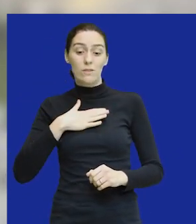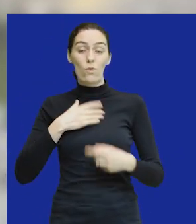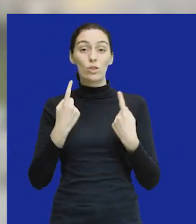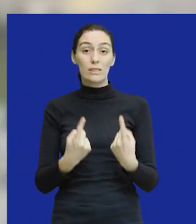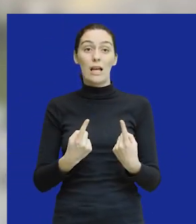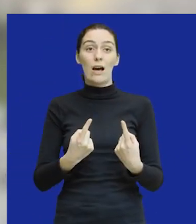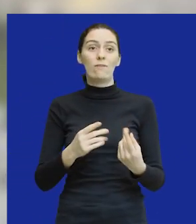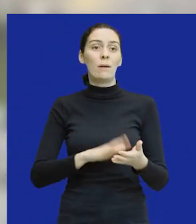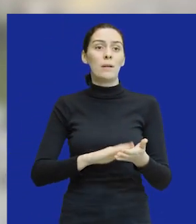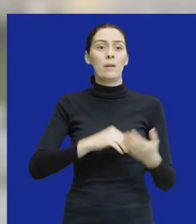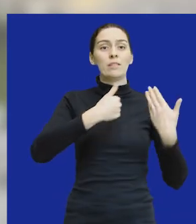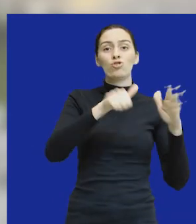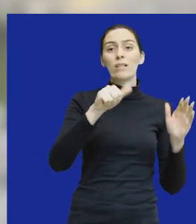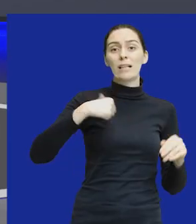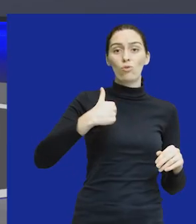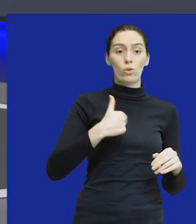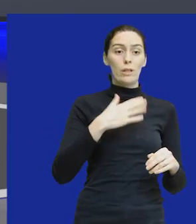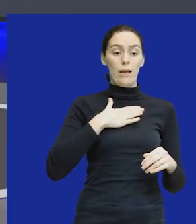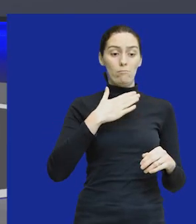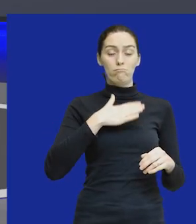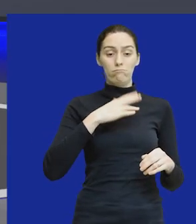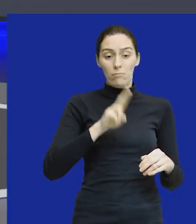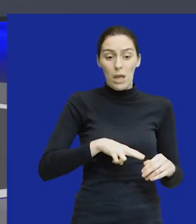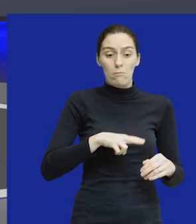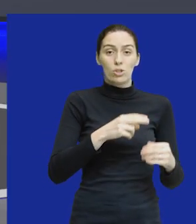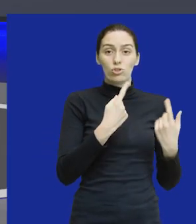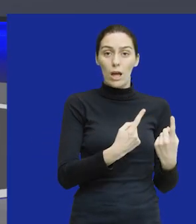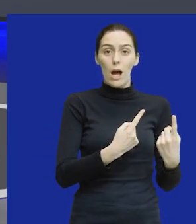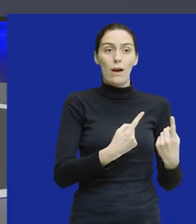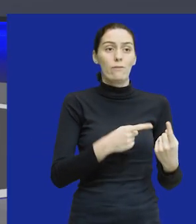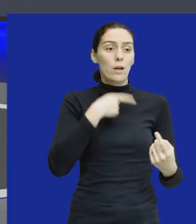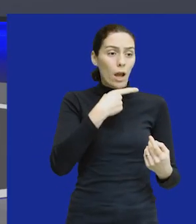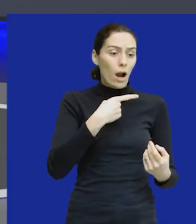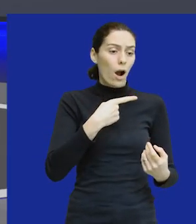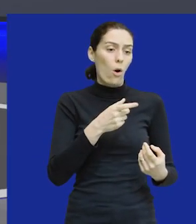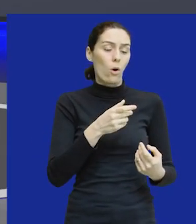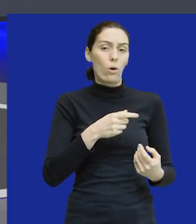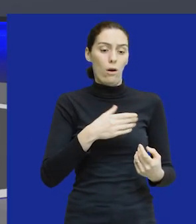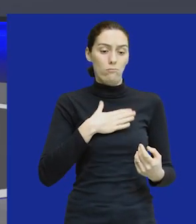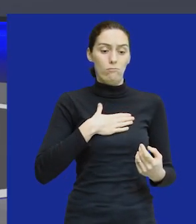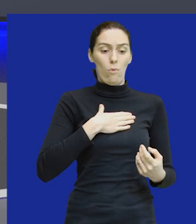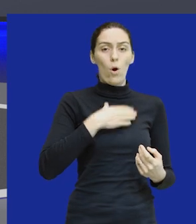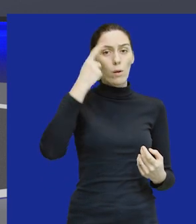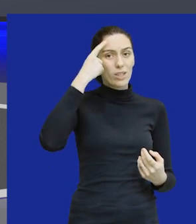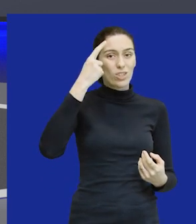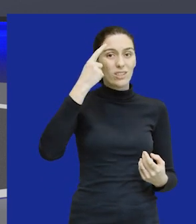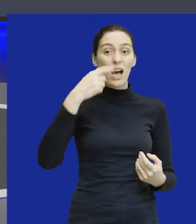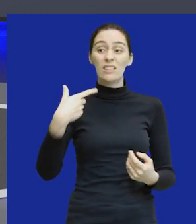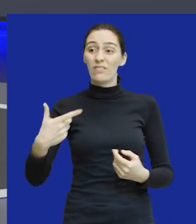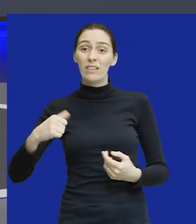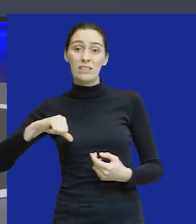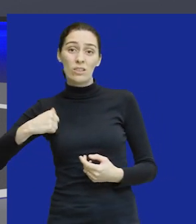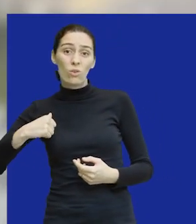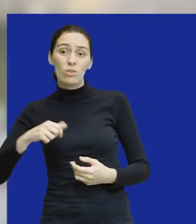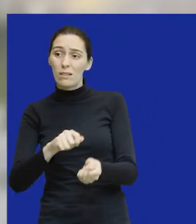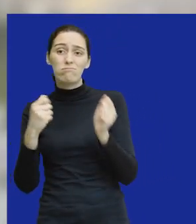nekakav stav kojeg imaš sa 16 godina, i nešto što bi rekao i zagovarao kao tvoje mišljenje, sa 20